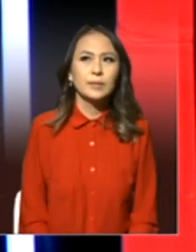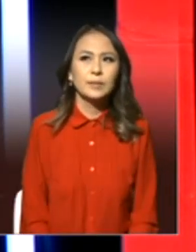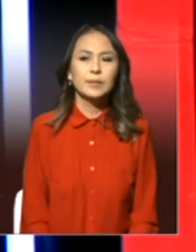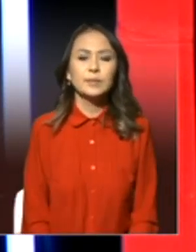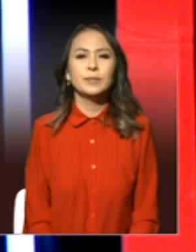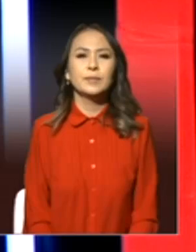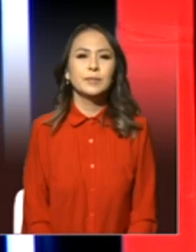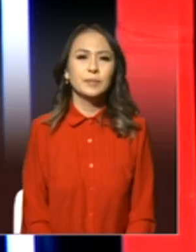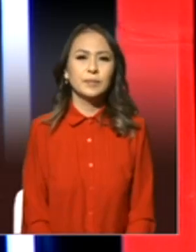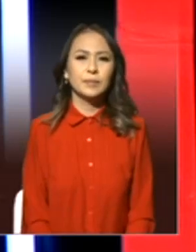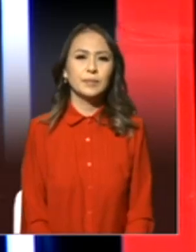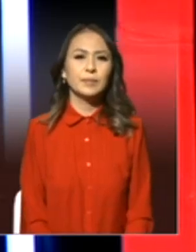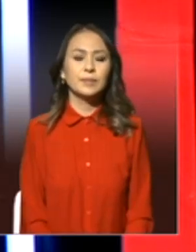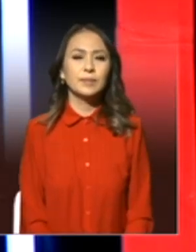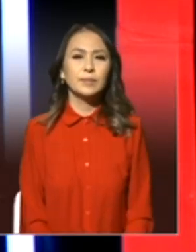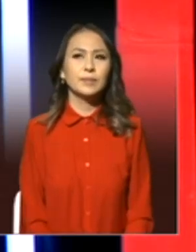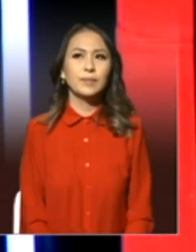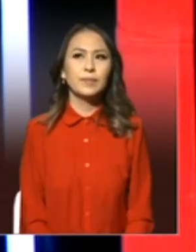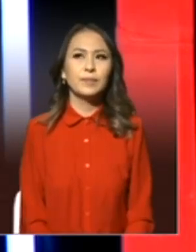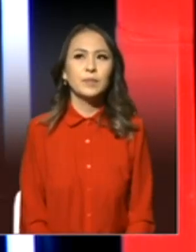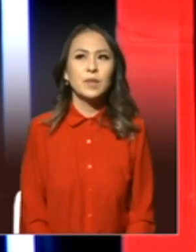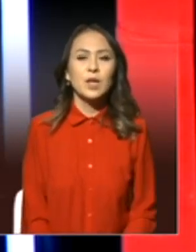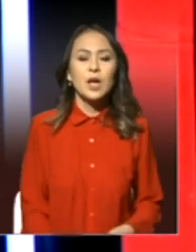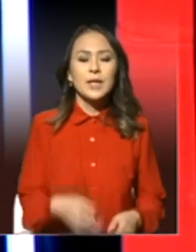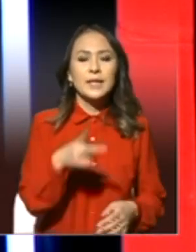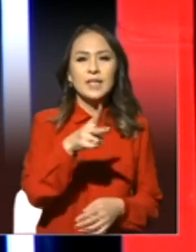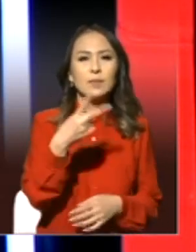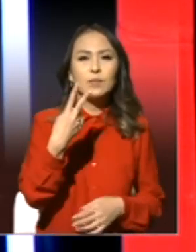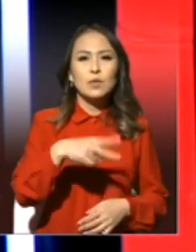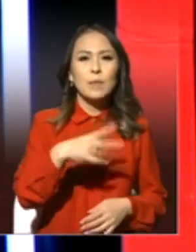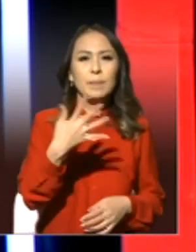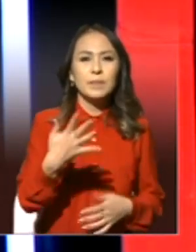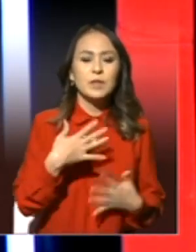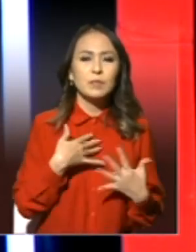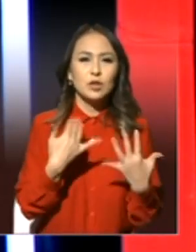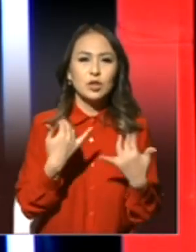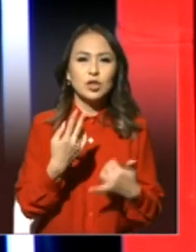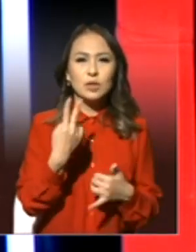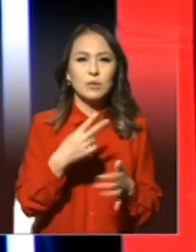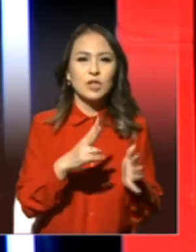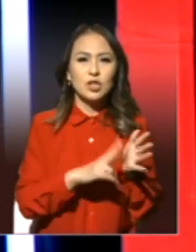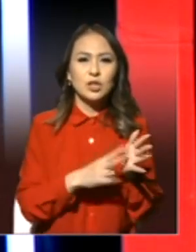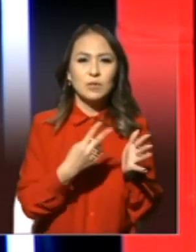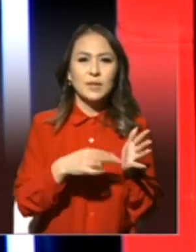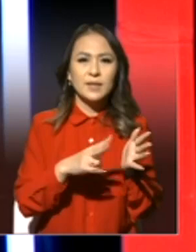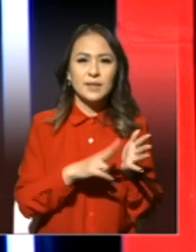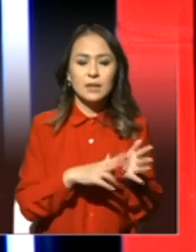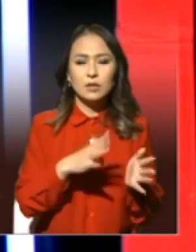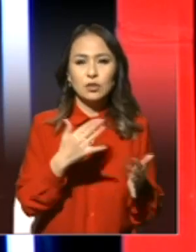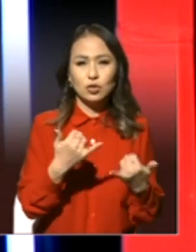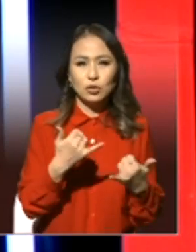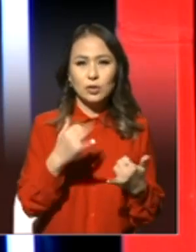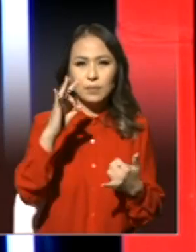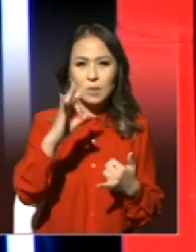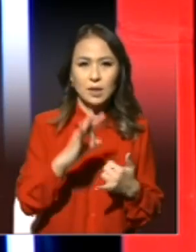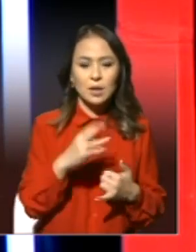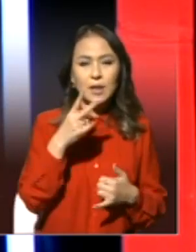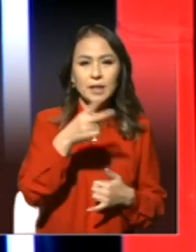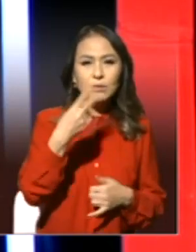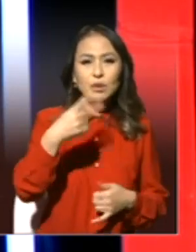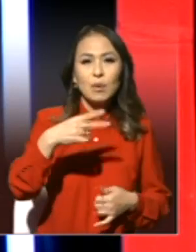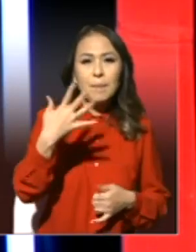Сұрақ қойылған жоқ әлі. Бірақ 2025 жылға дейін біз қазір 27-28% бола тұра, 2025 жылға дейін